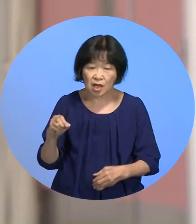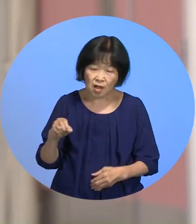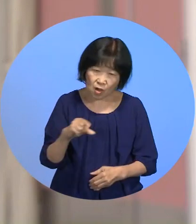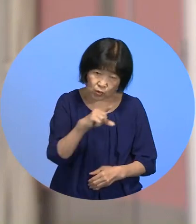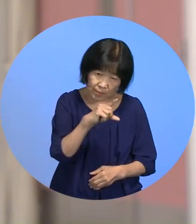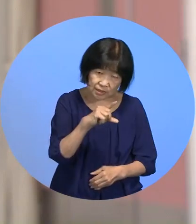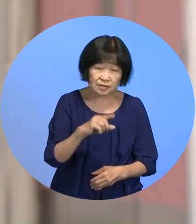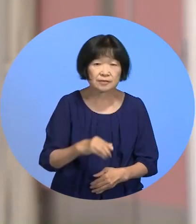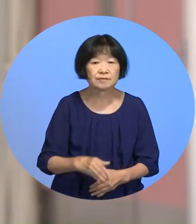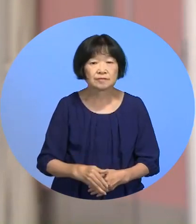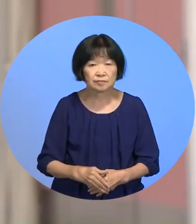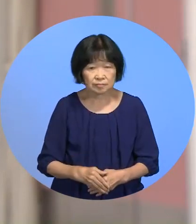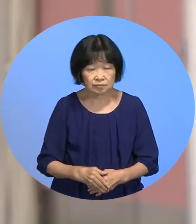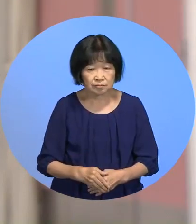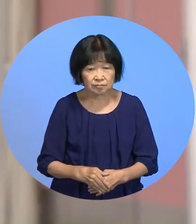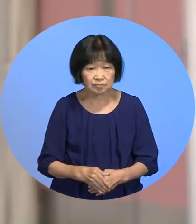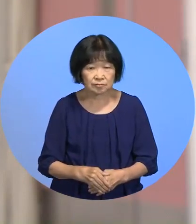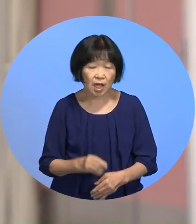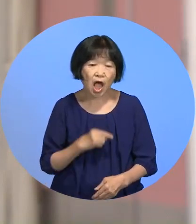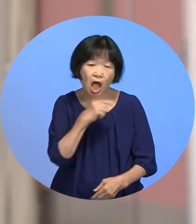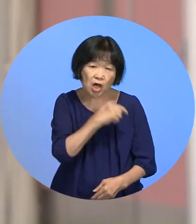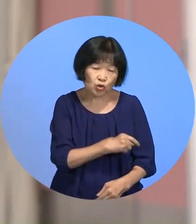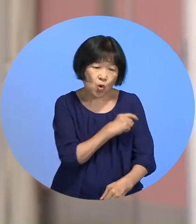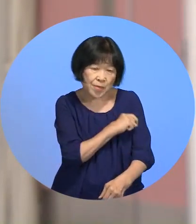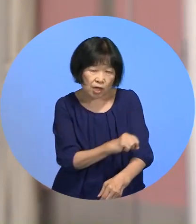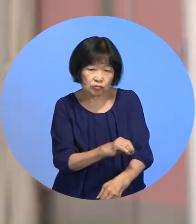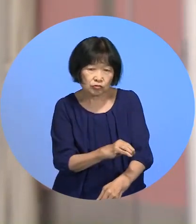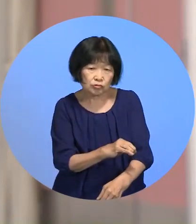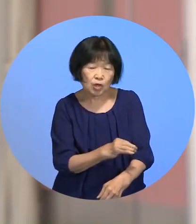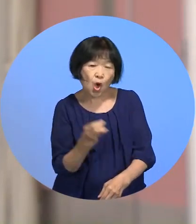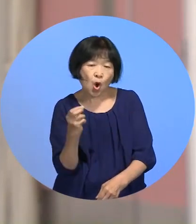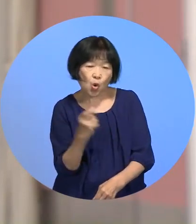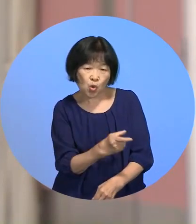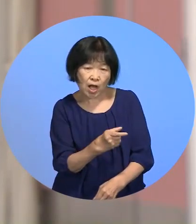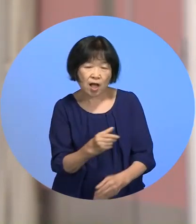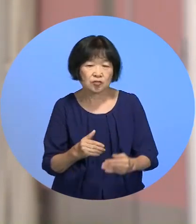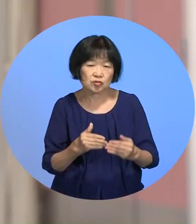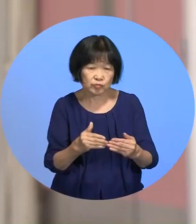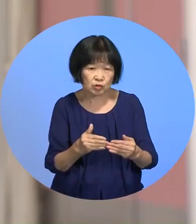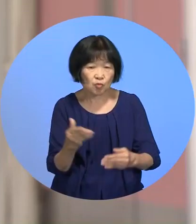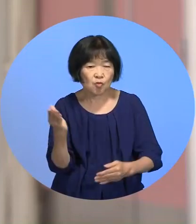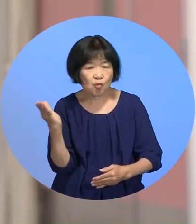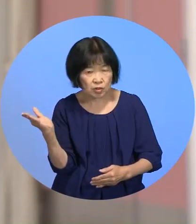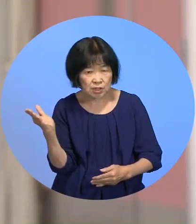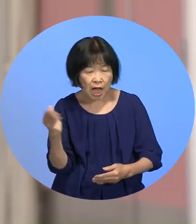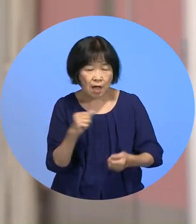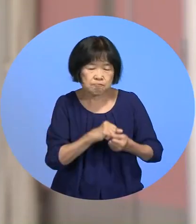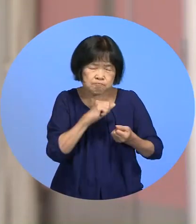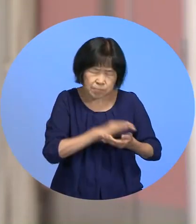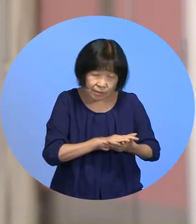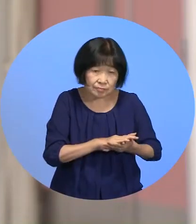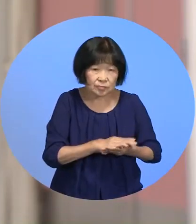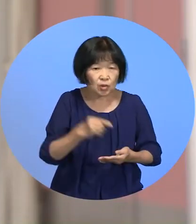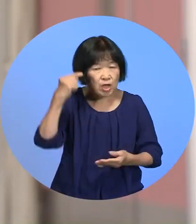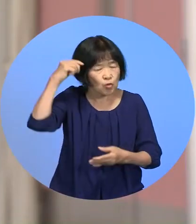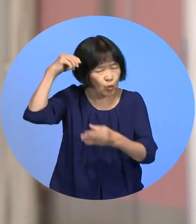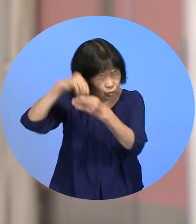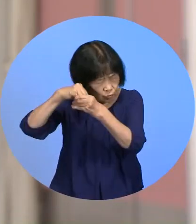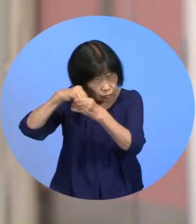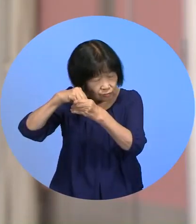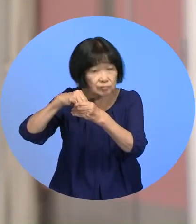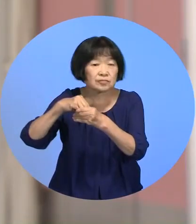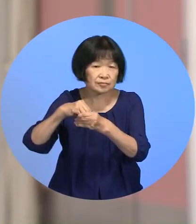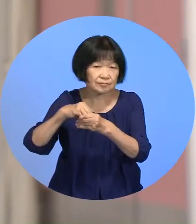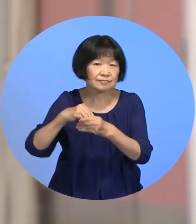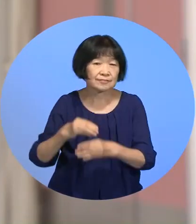かるリスクが高くなり、また動脈硬化が進んでいくことにより心筋梗塞や脳梗塞など起こしやすい状態にな